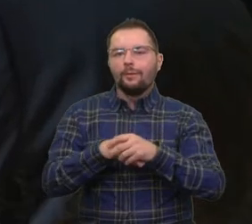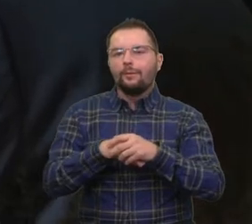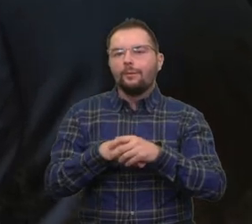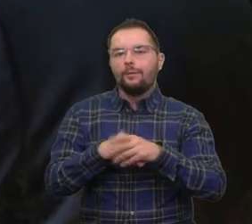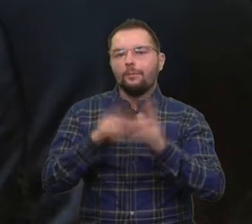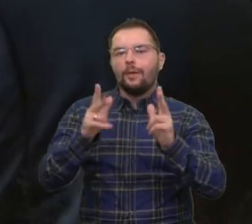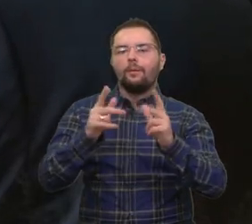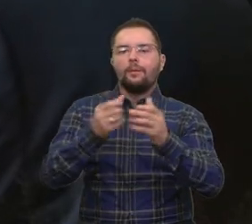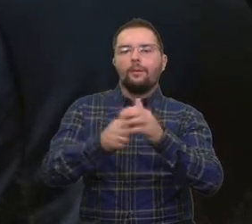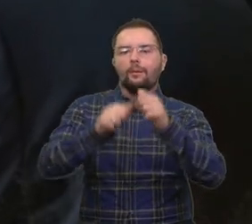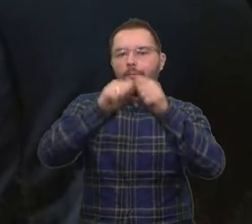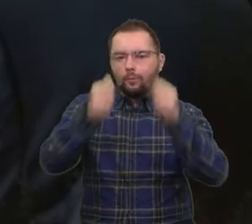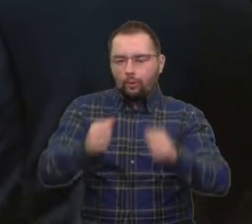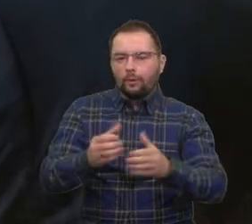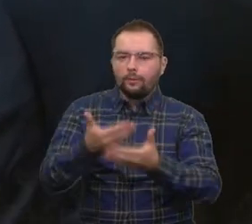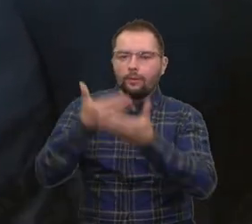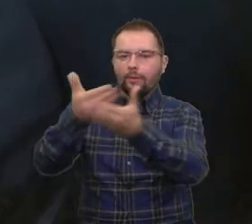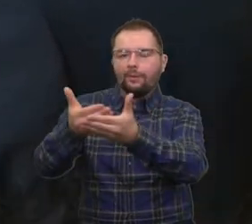powinno.